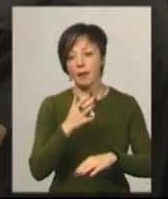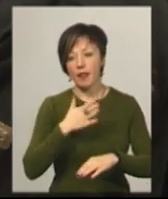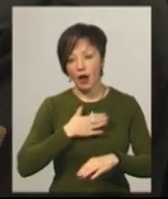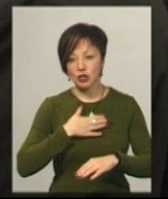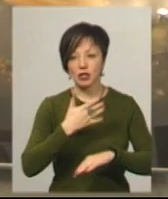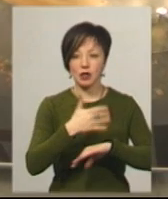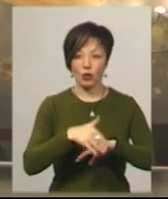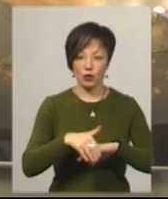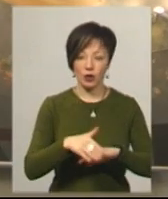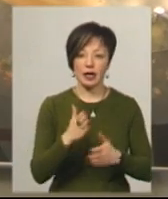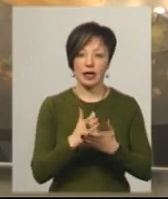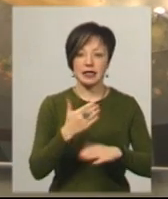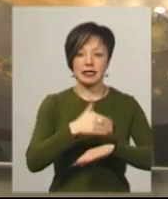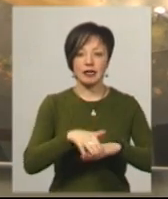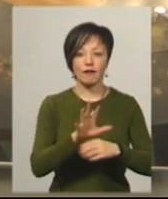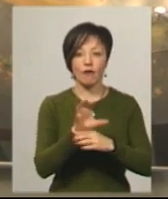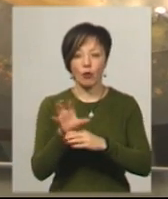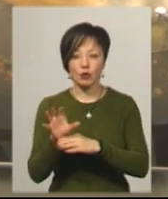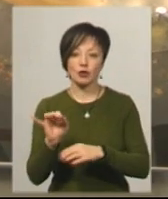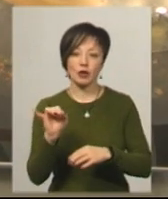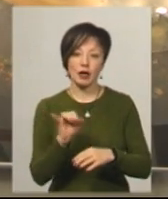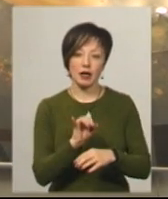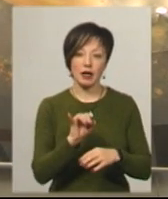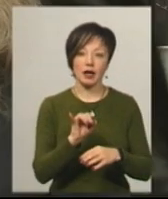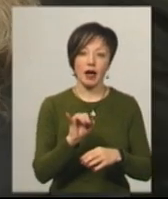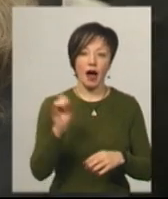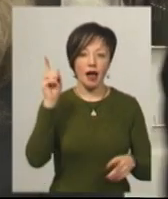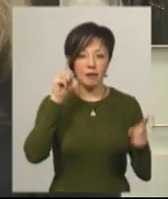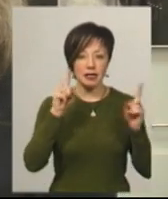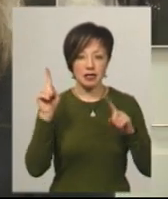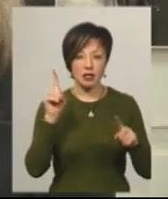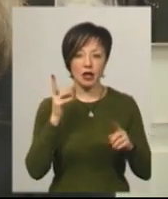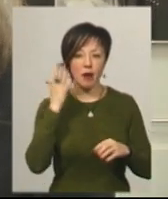Є стріт-фотографія, є анімалістична і абстрактні фотографії.